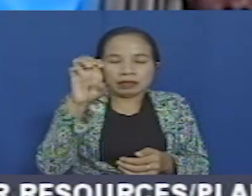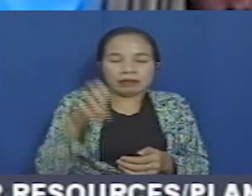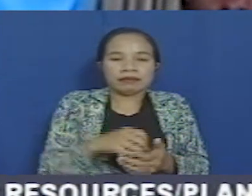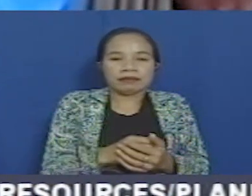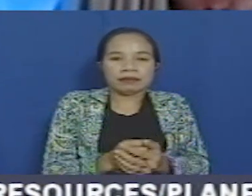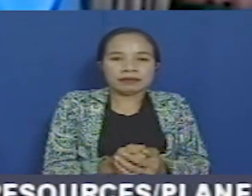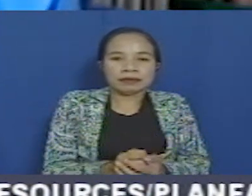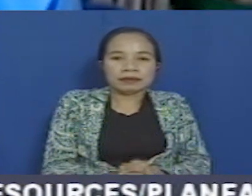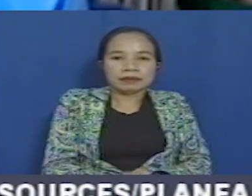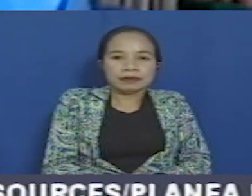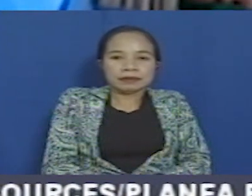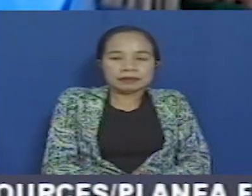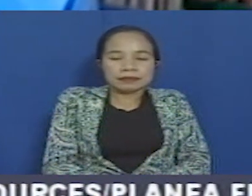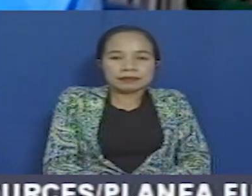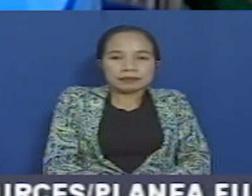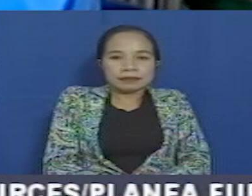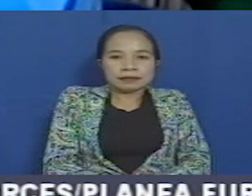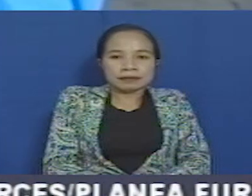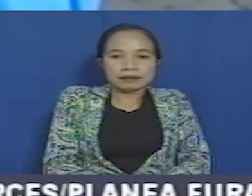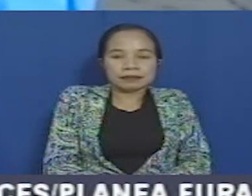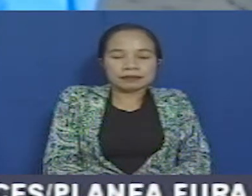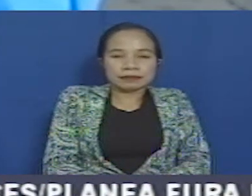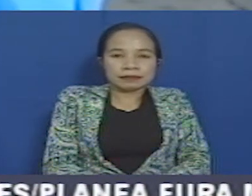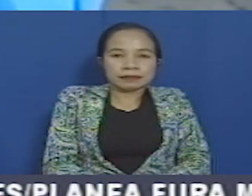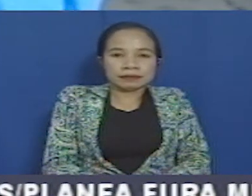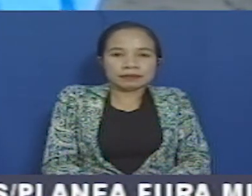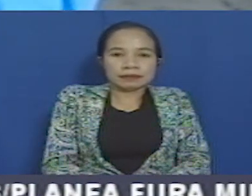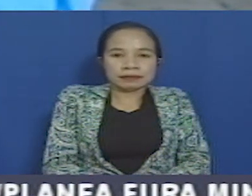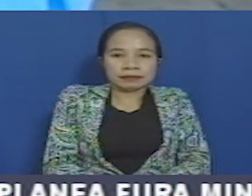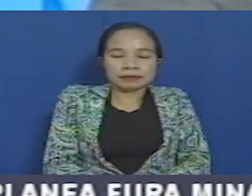cirurgia categoria leve. Equipa cobertura, Berta Teli.